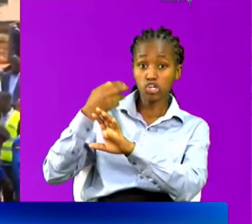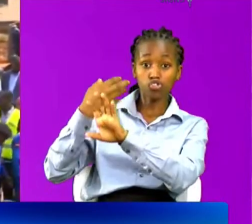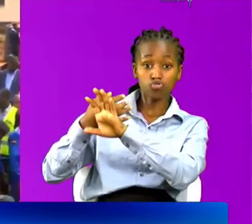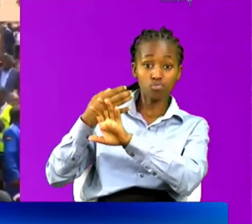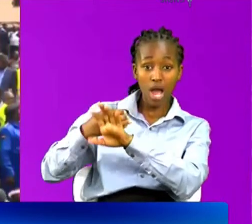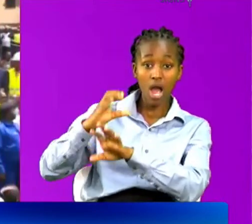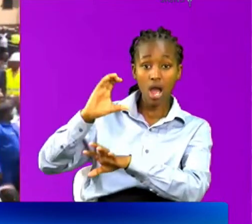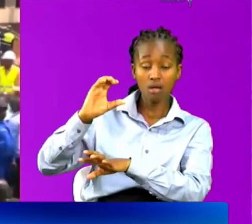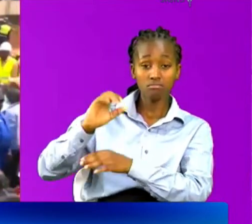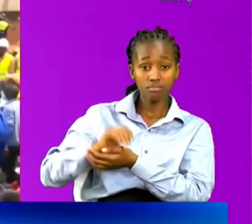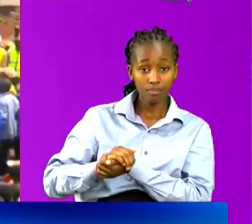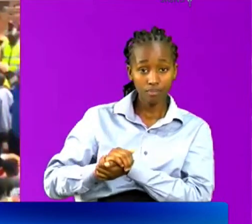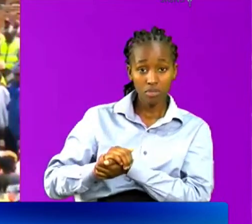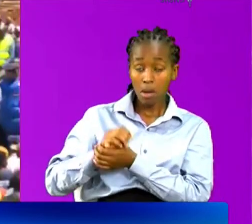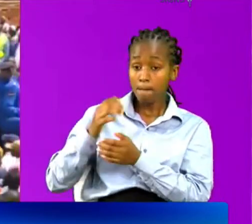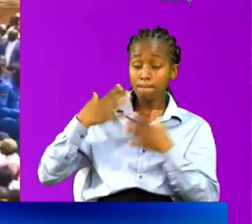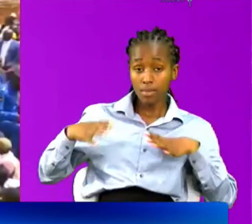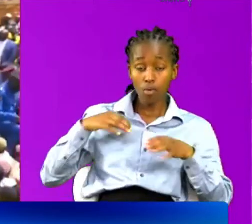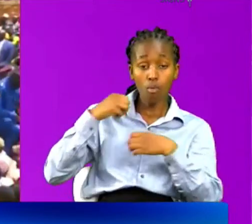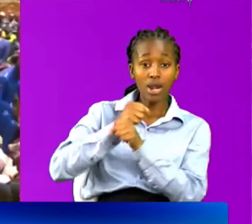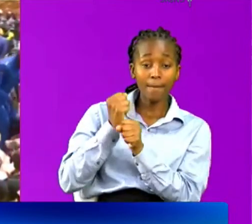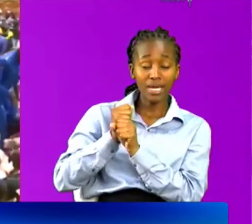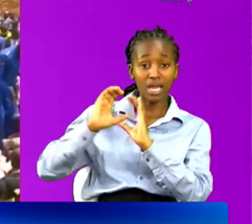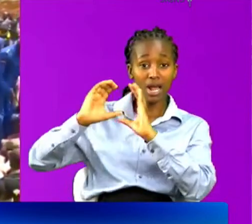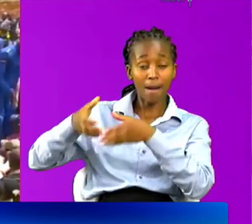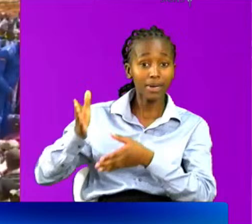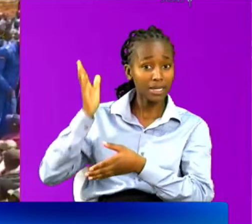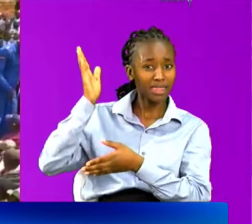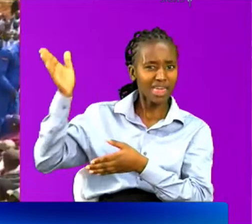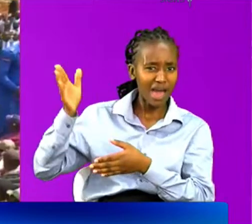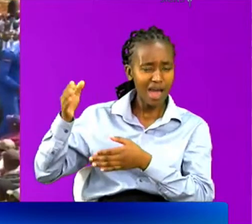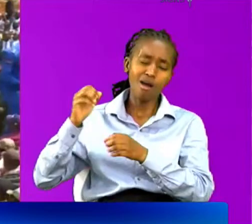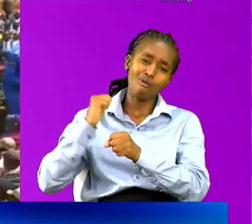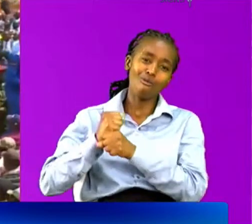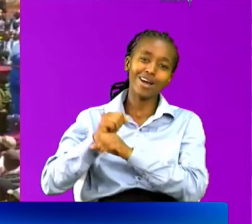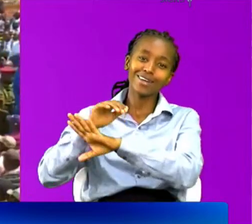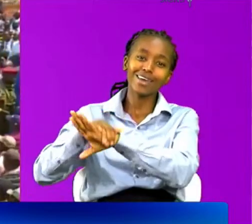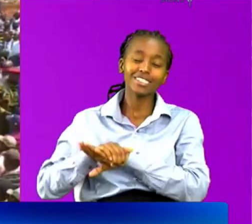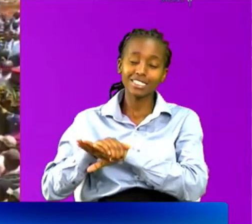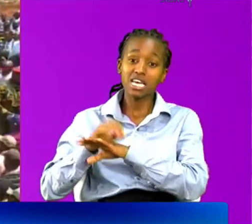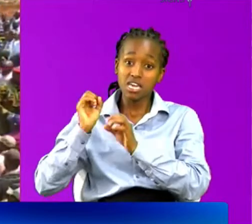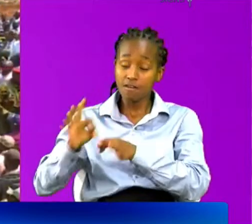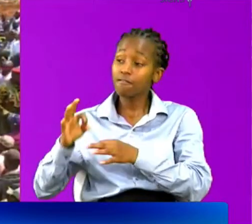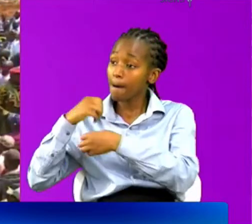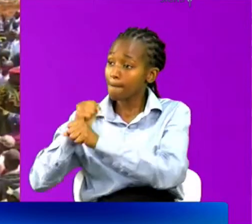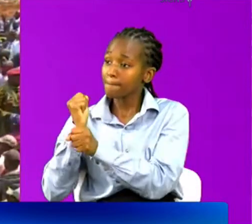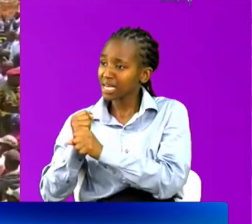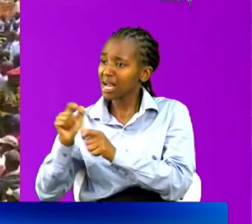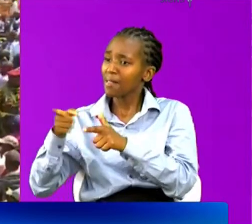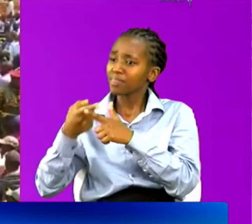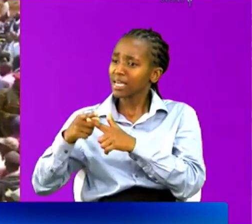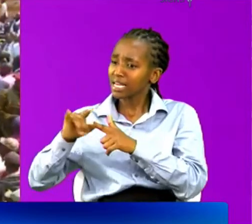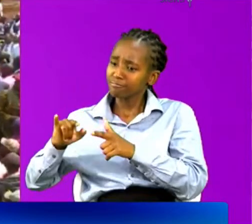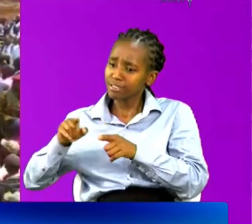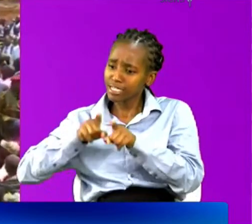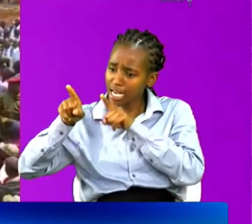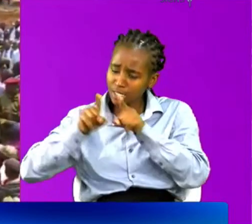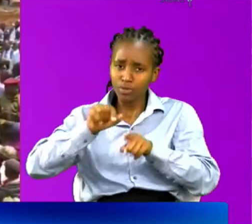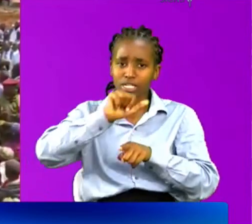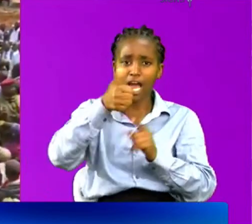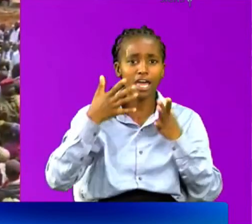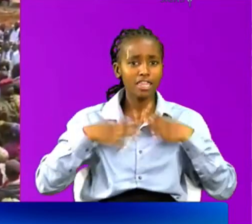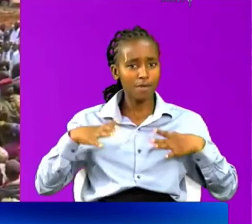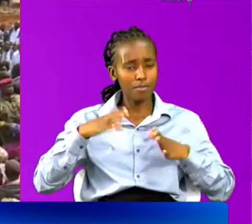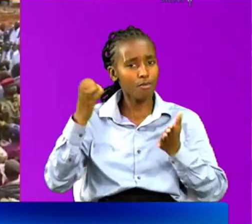kampuni. Wale wako kampuni huko wanapata kazi, wanatutengenezea chuma, inatransportiwa na wengine, inafika hapa tunaifanyia